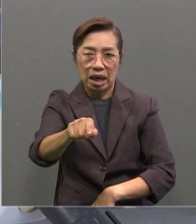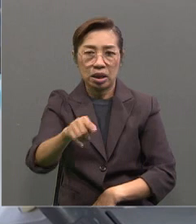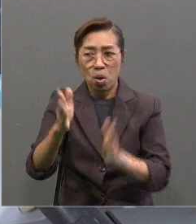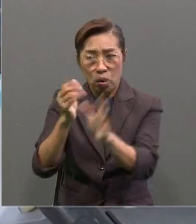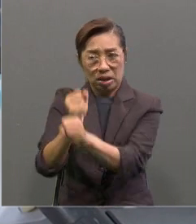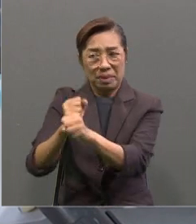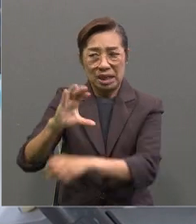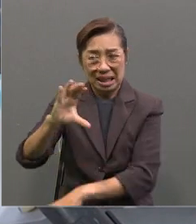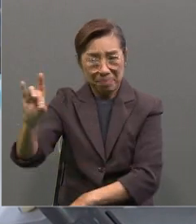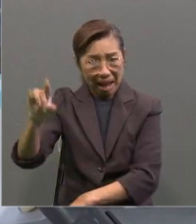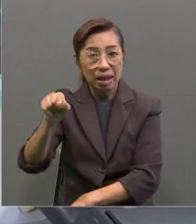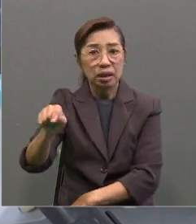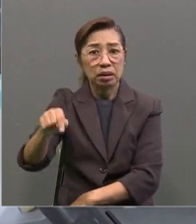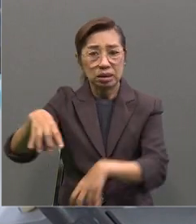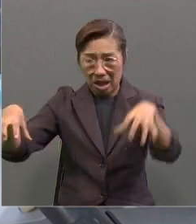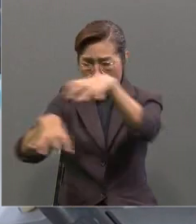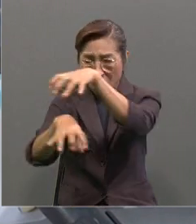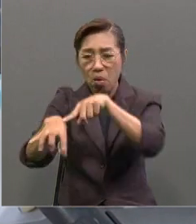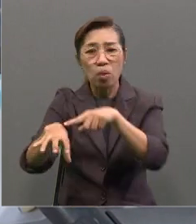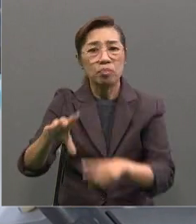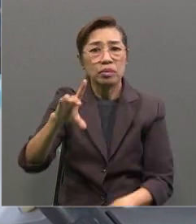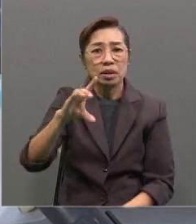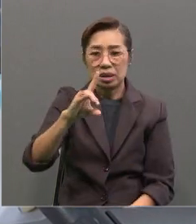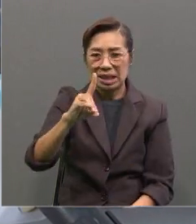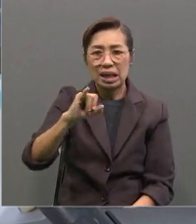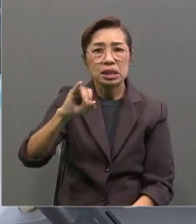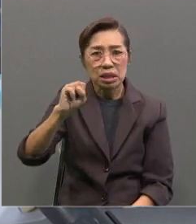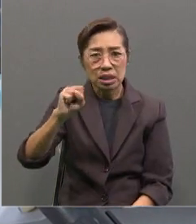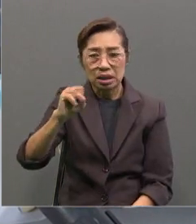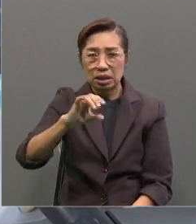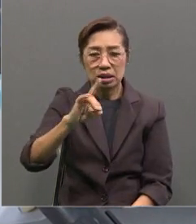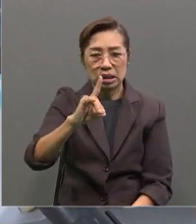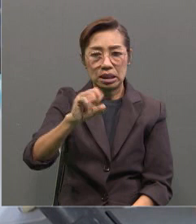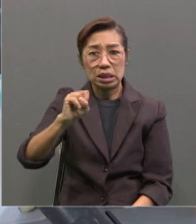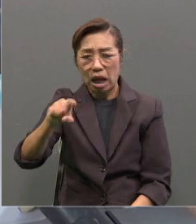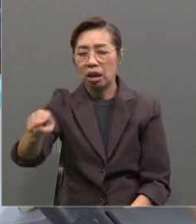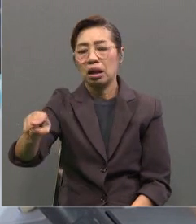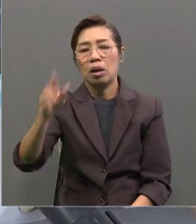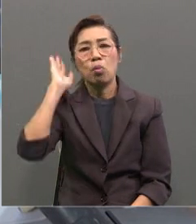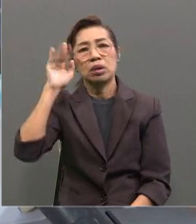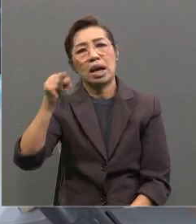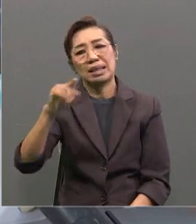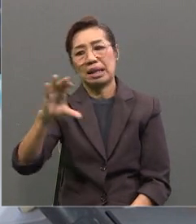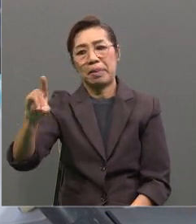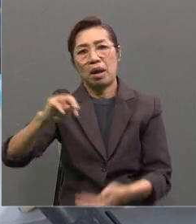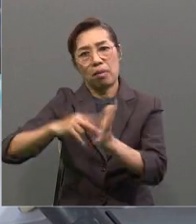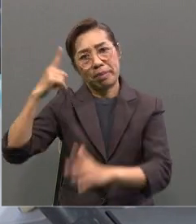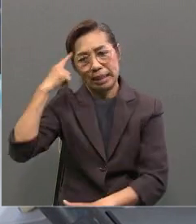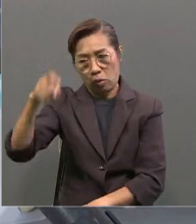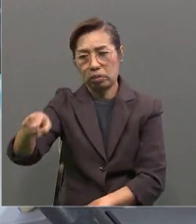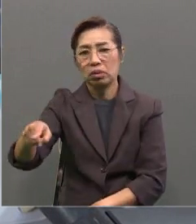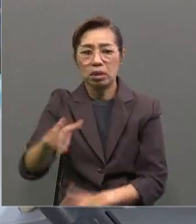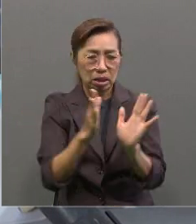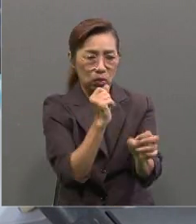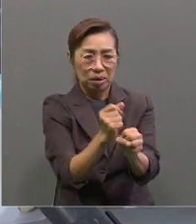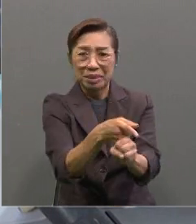ราชการ48ในกรมสอบสวนพิเศษเนี่ยในเบียพงเนี่ยนะครับซึ่งถือว่าเป็นโรคจิตชนิดหนึ่งเนี่ยนะครับนะกระทำต่อเจ้าที่